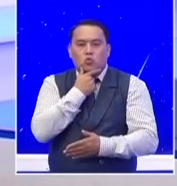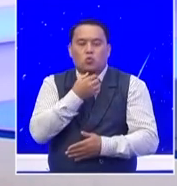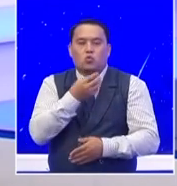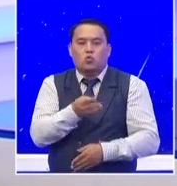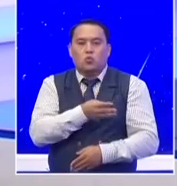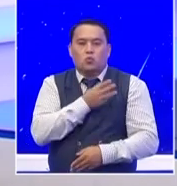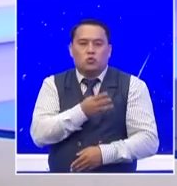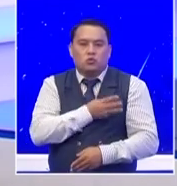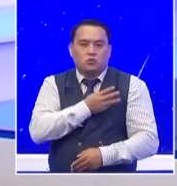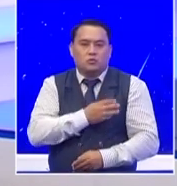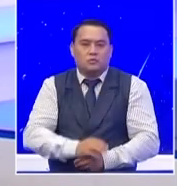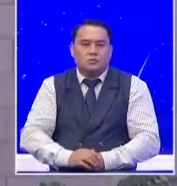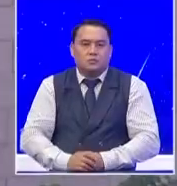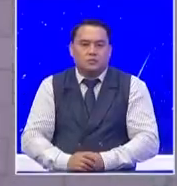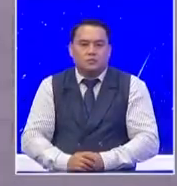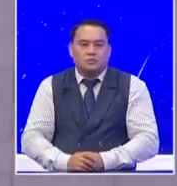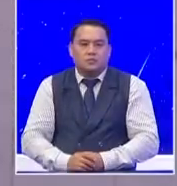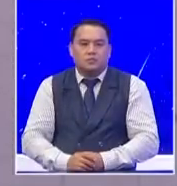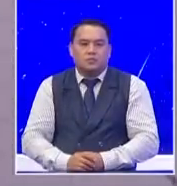сможет каждый желающий.